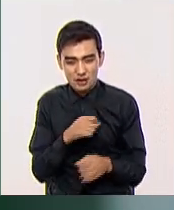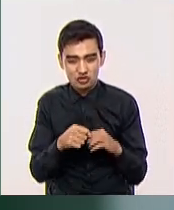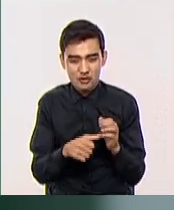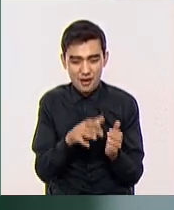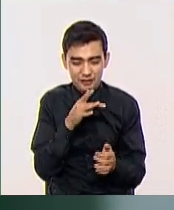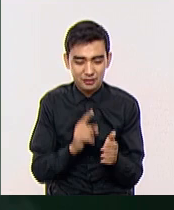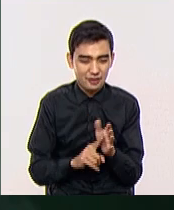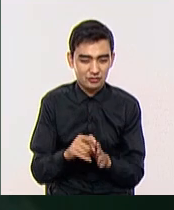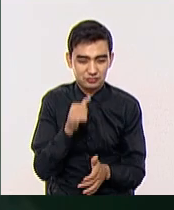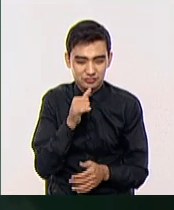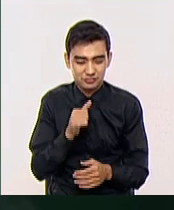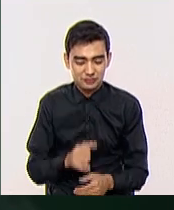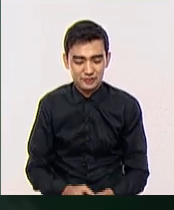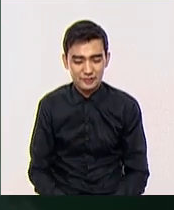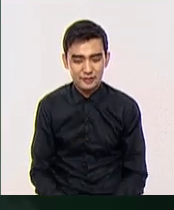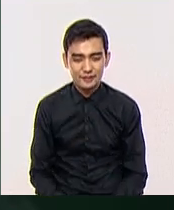жасында шеге бастаған.